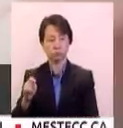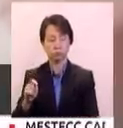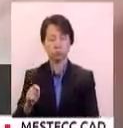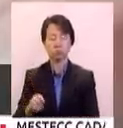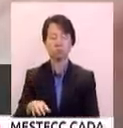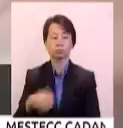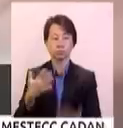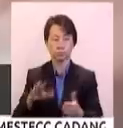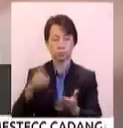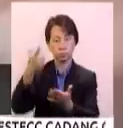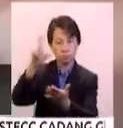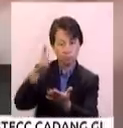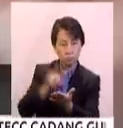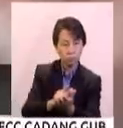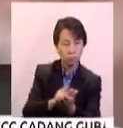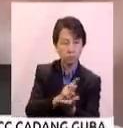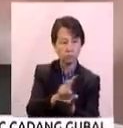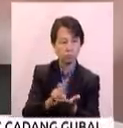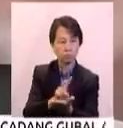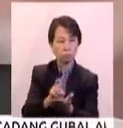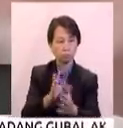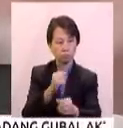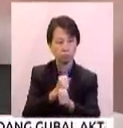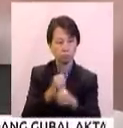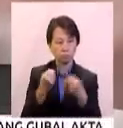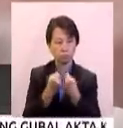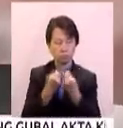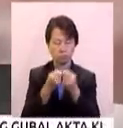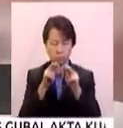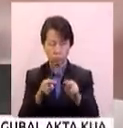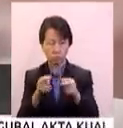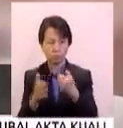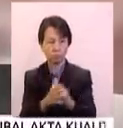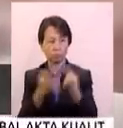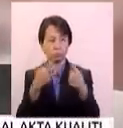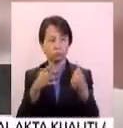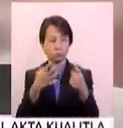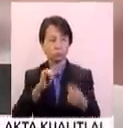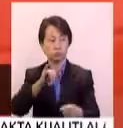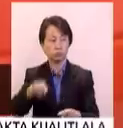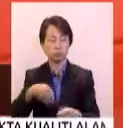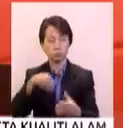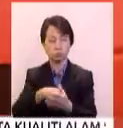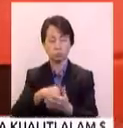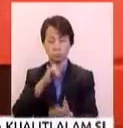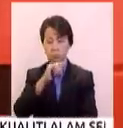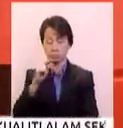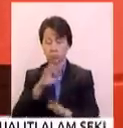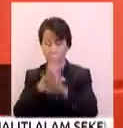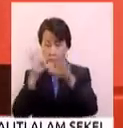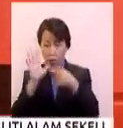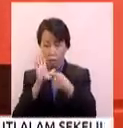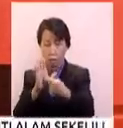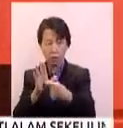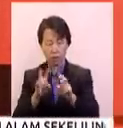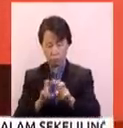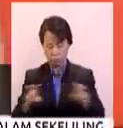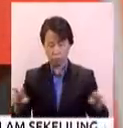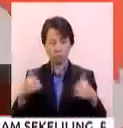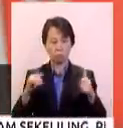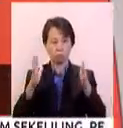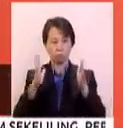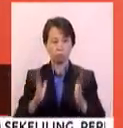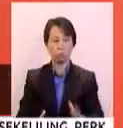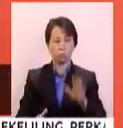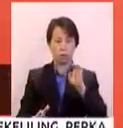telah memuat naik videonya. Video yang mendapat jumlah tontonan sehingga 14 juta di Instagram dengan jelas menunjukkan barisan pelakon